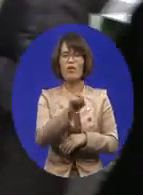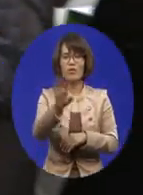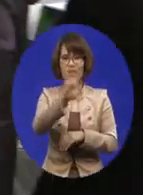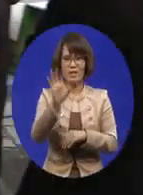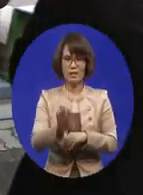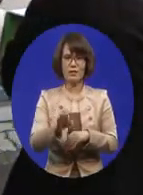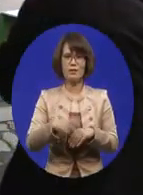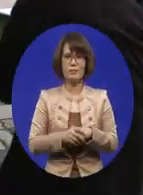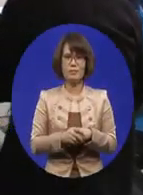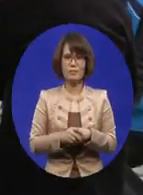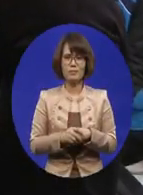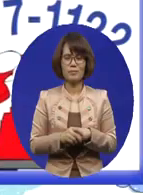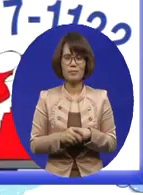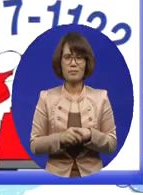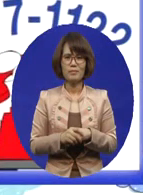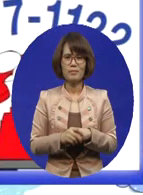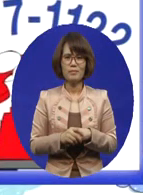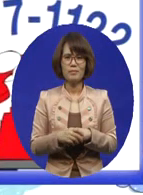어떨까요?